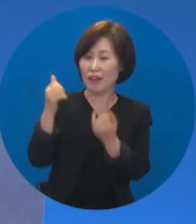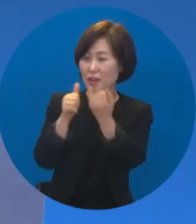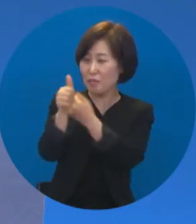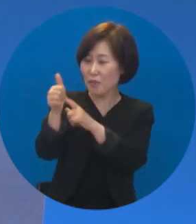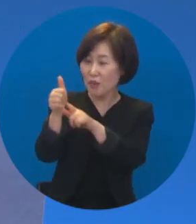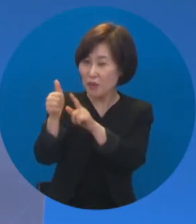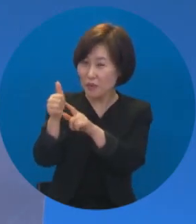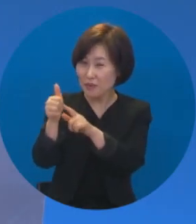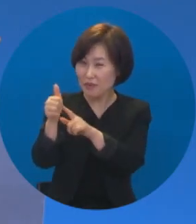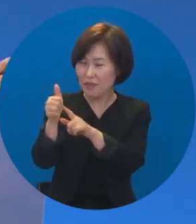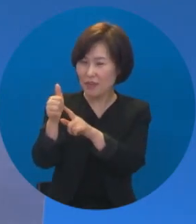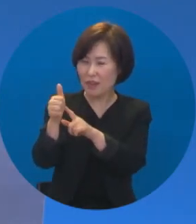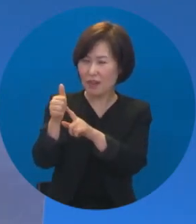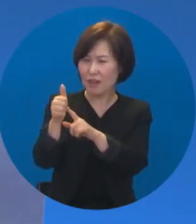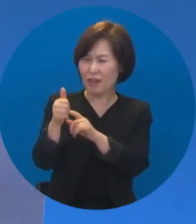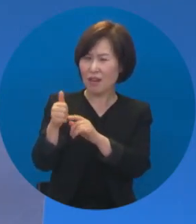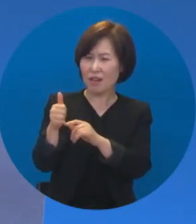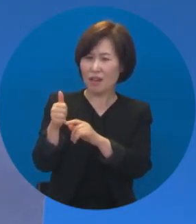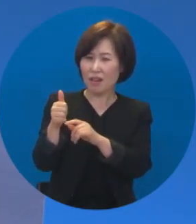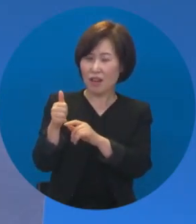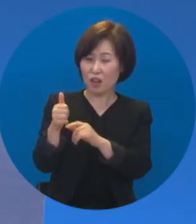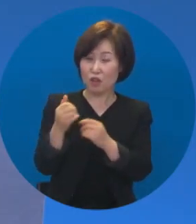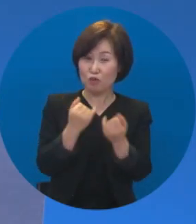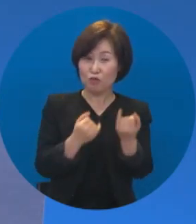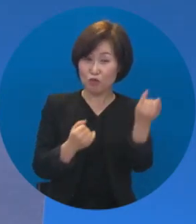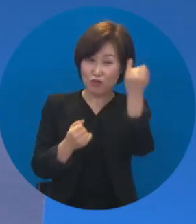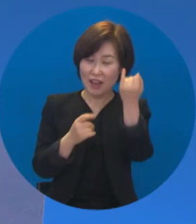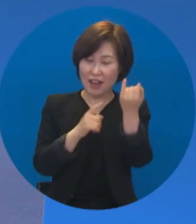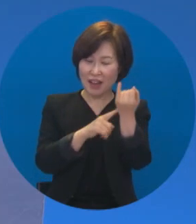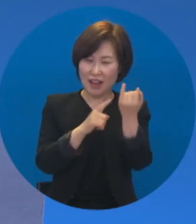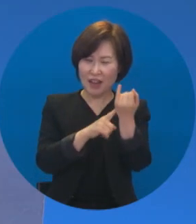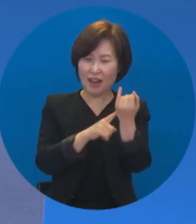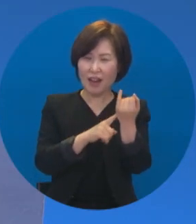한 번도 불행한 적이 없었던 사람처럼 만들어준 사람이다.